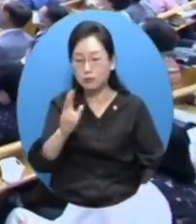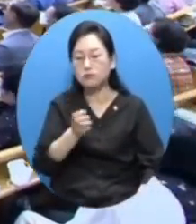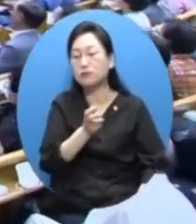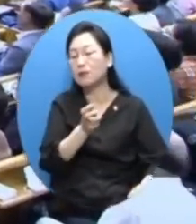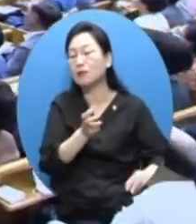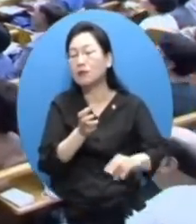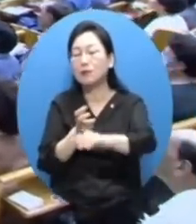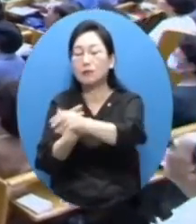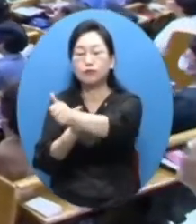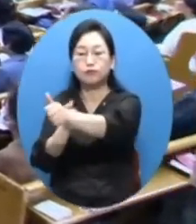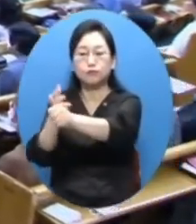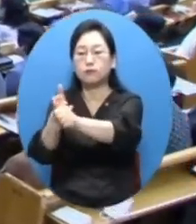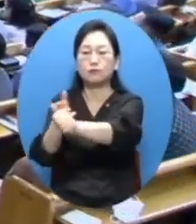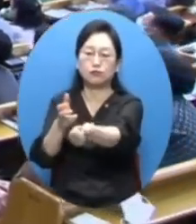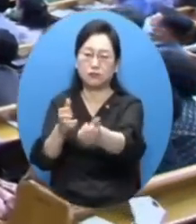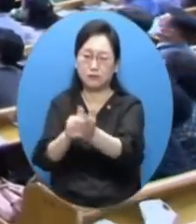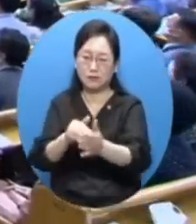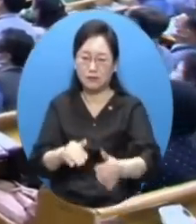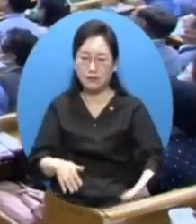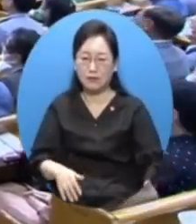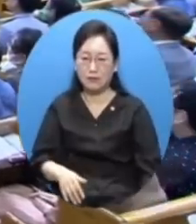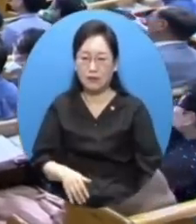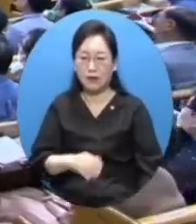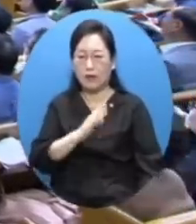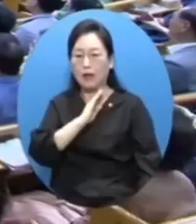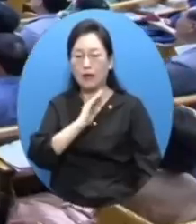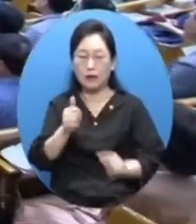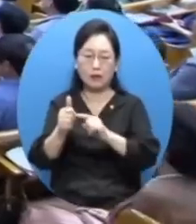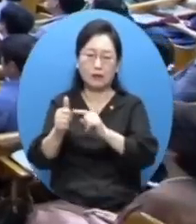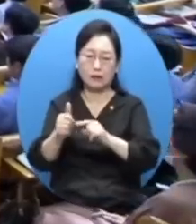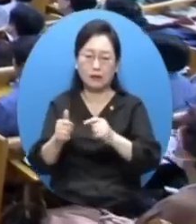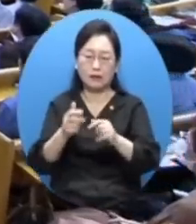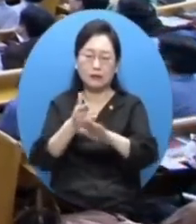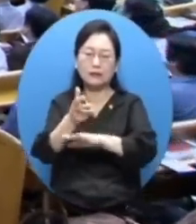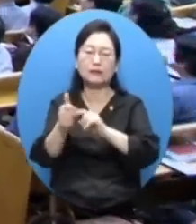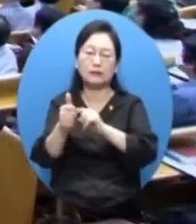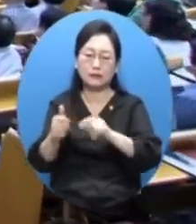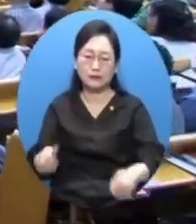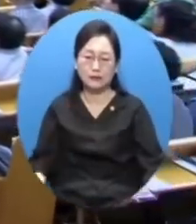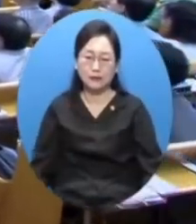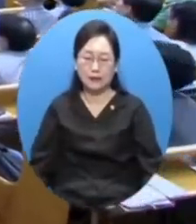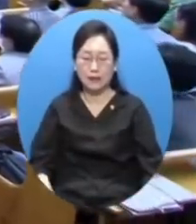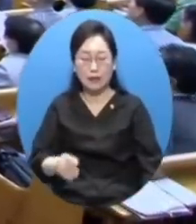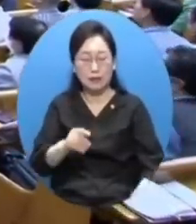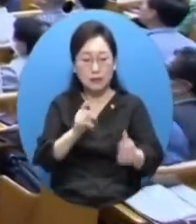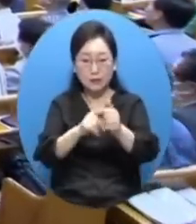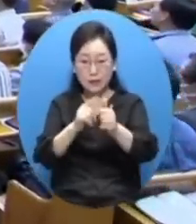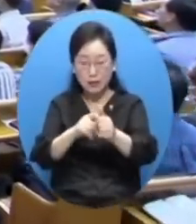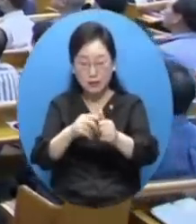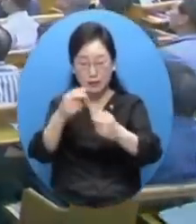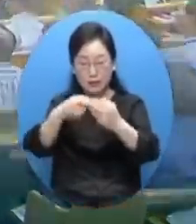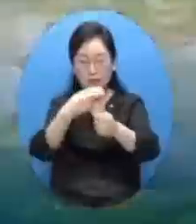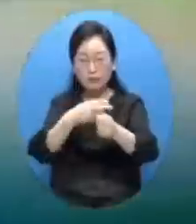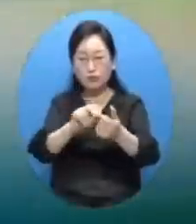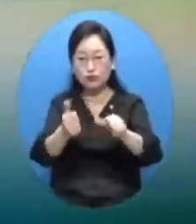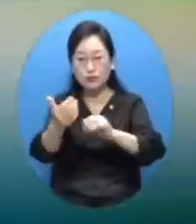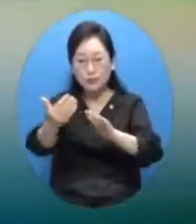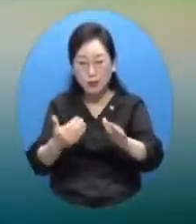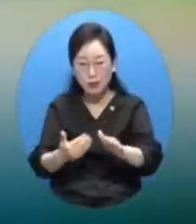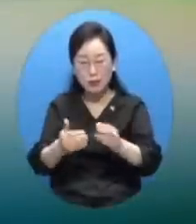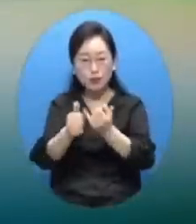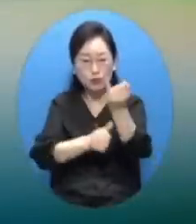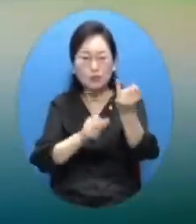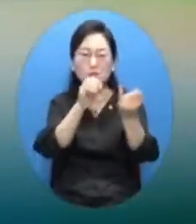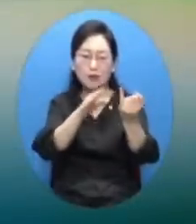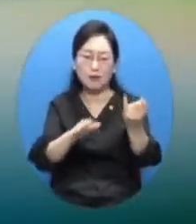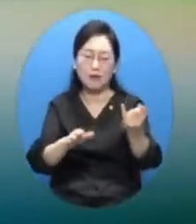당했습니다. 자신의 죽음을 예감이라도 한 듯 사고가 있기 얼마 전 아내에게 이런 얘기를 했다고 합니다. 나는 지금껏 원